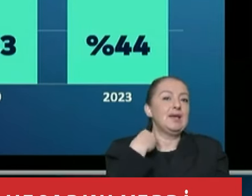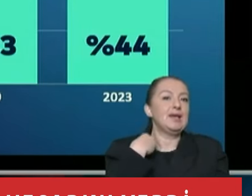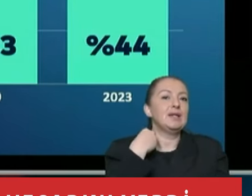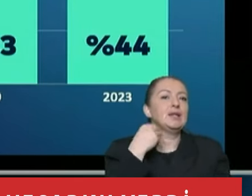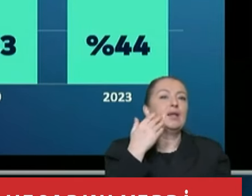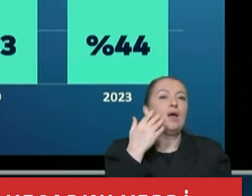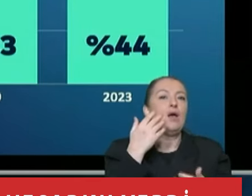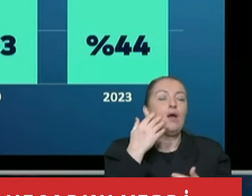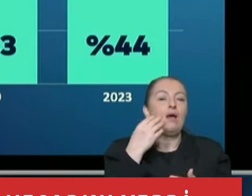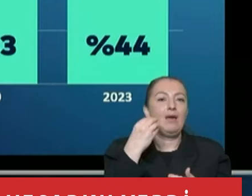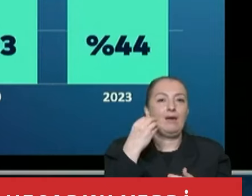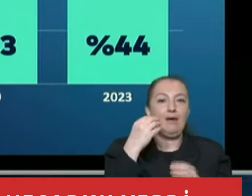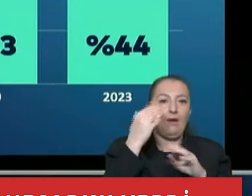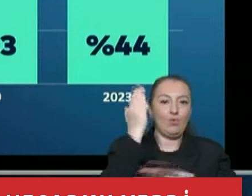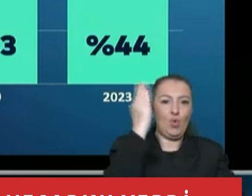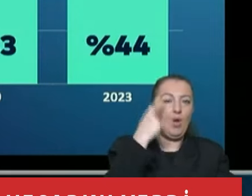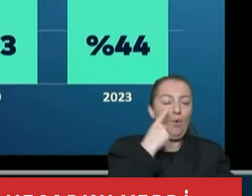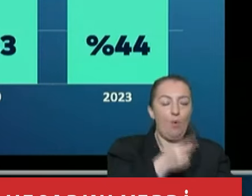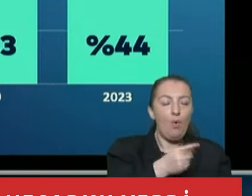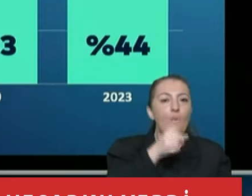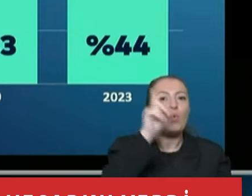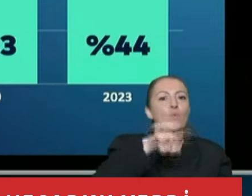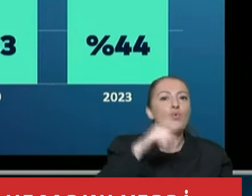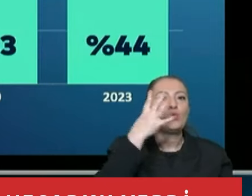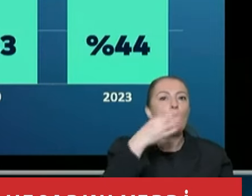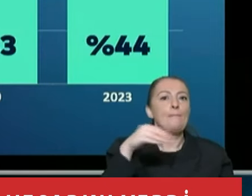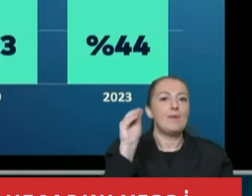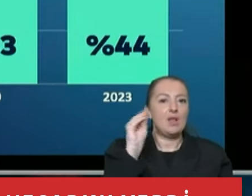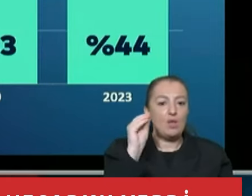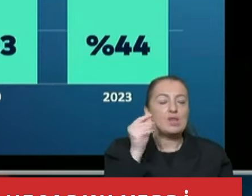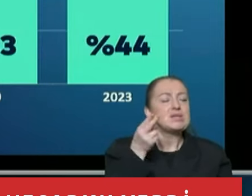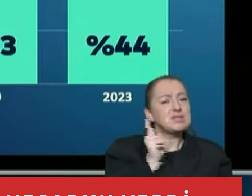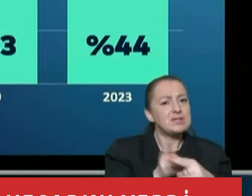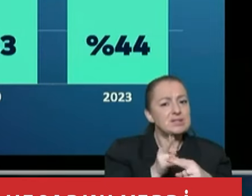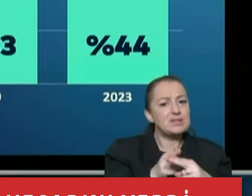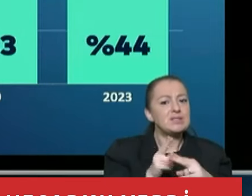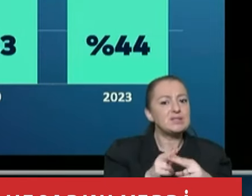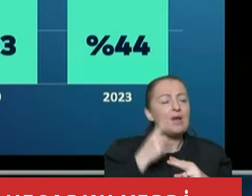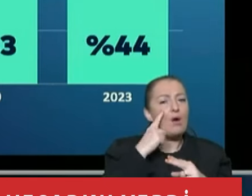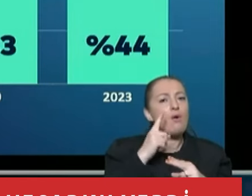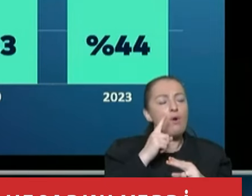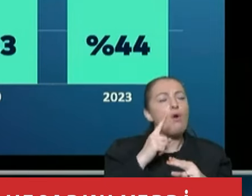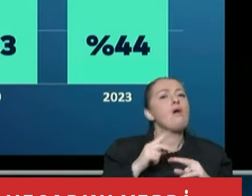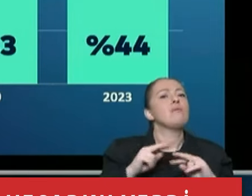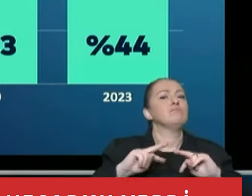rakam şimdilerde Günde 4 milyona doğru hızla ilerlemektedir